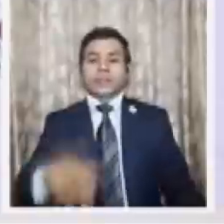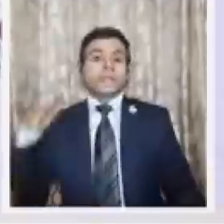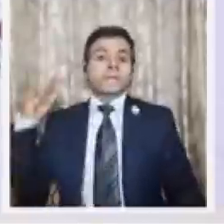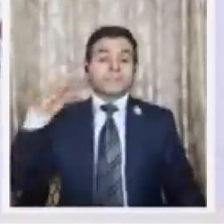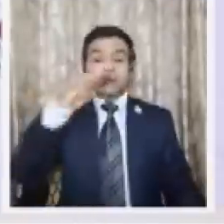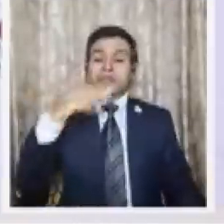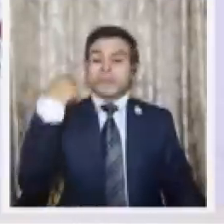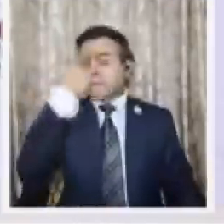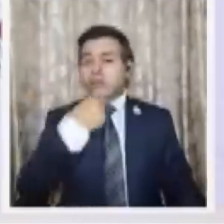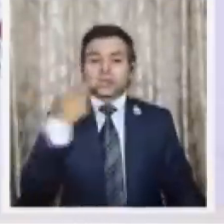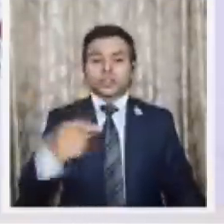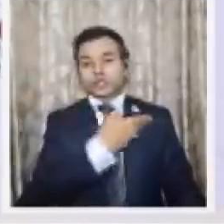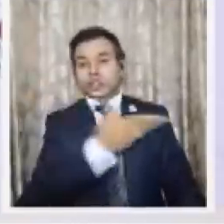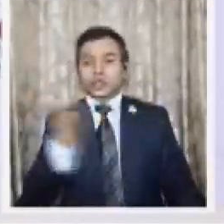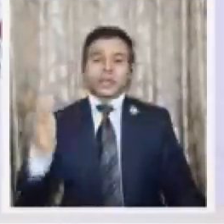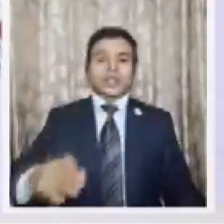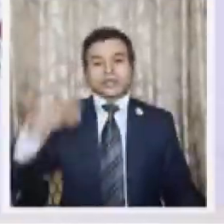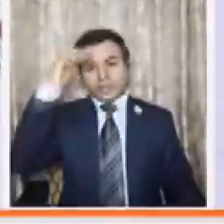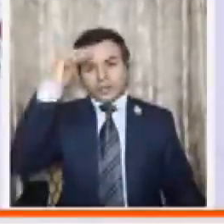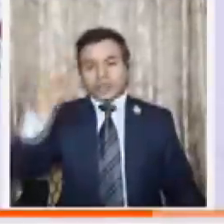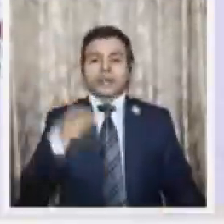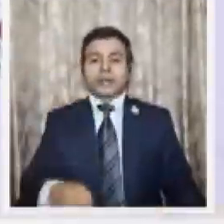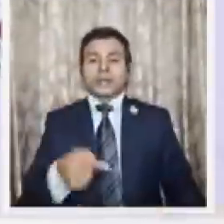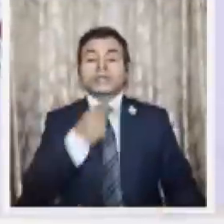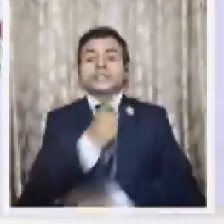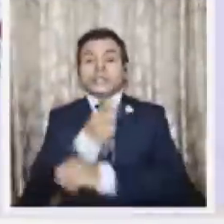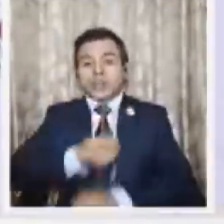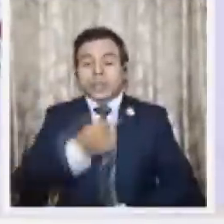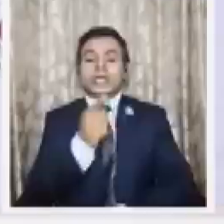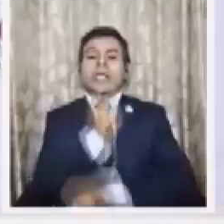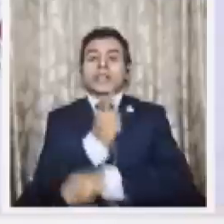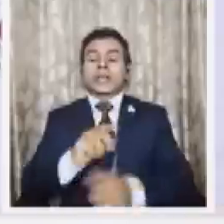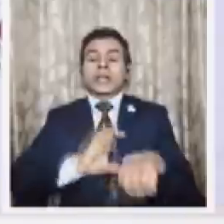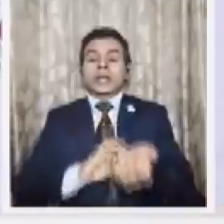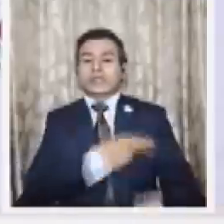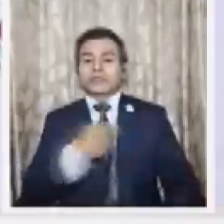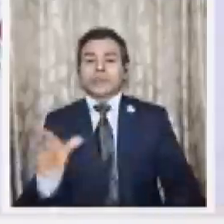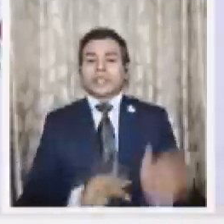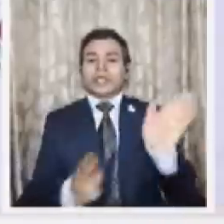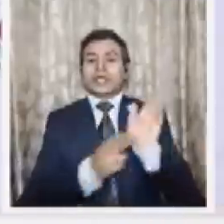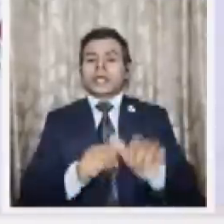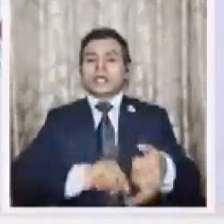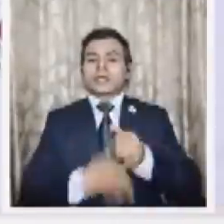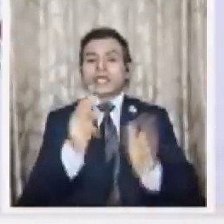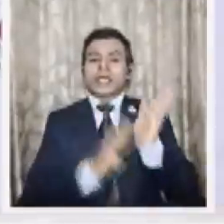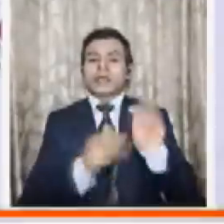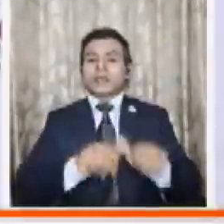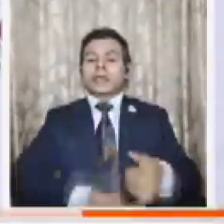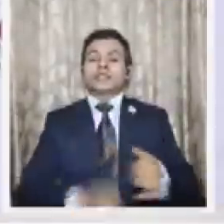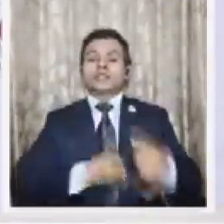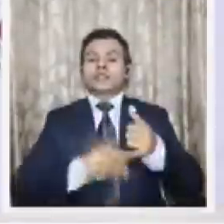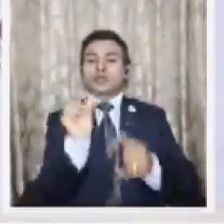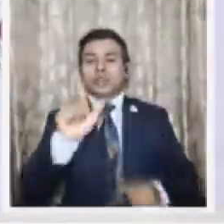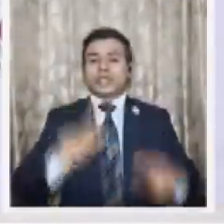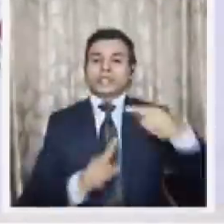আমি অধ্যাপক ডাক্তার নাসিমা সুলতানা, অতিরিক্ত মহাপরিচালক প্রশাসন। প্রতিদিনের মতো আজও আপনাদের সামনে হাজির হয়েছি কোভিড-19 দৈনিক স্বাস্থ্য